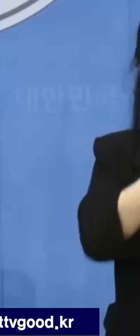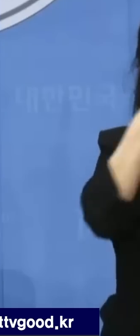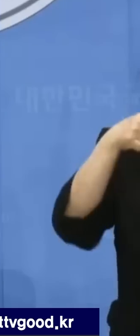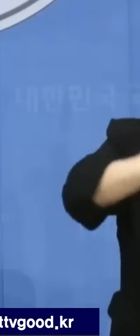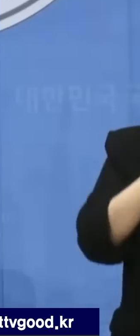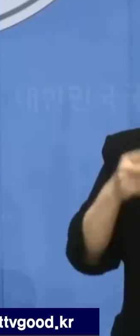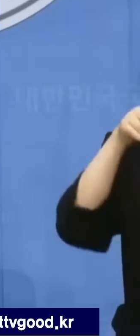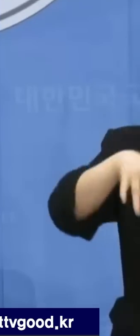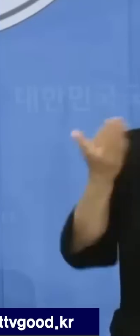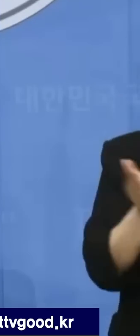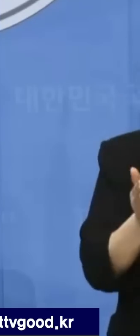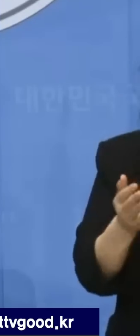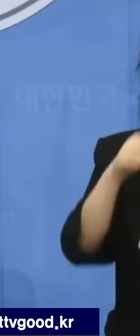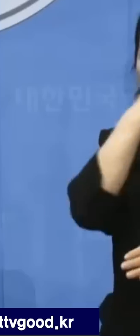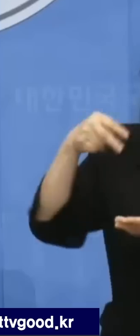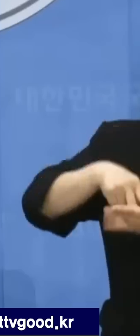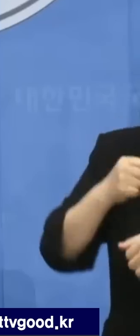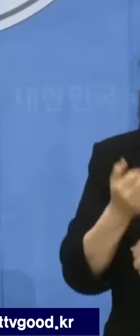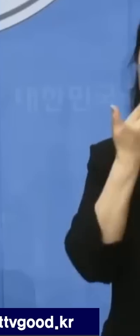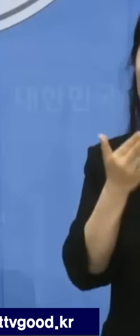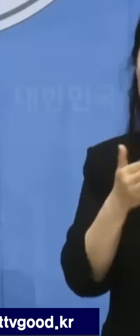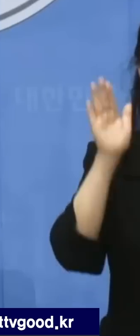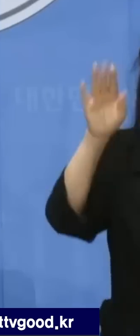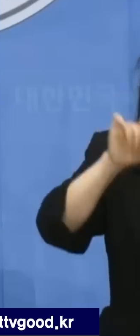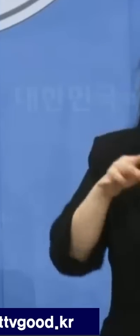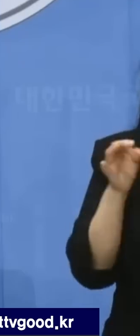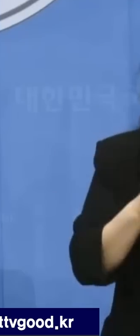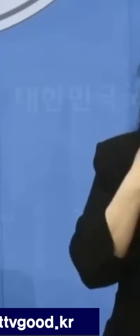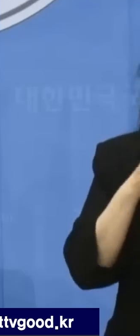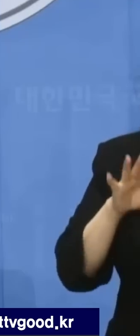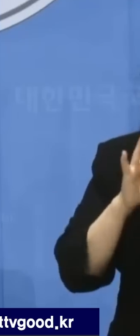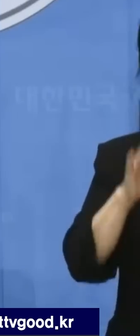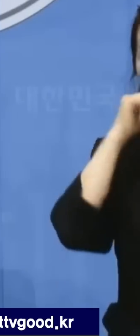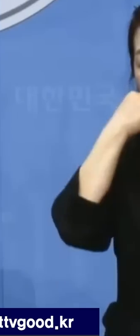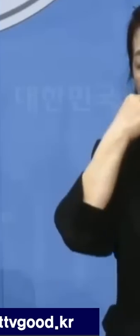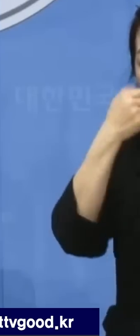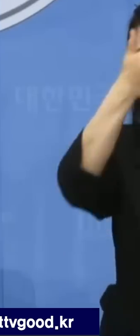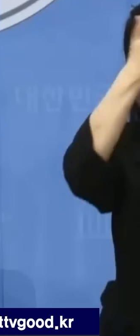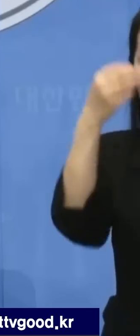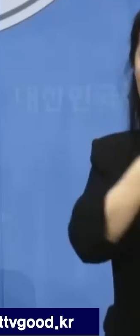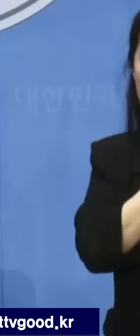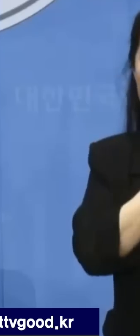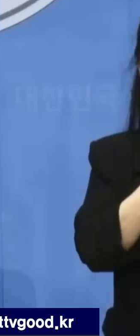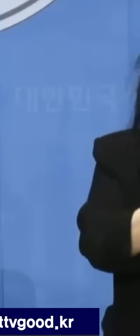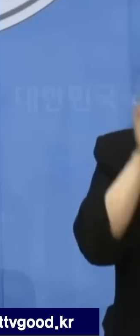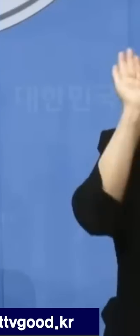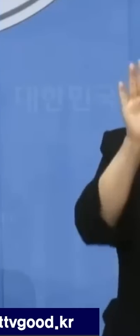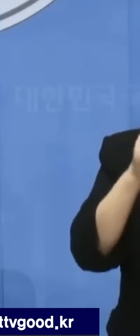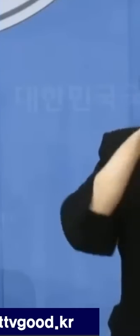섭니다. 미래에 대한 투자 없이 현재를 지탱할 수 없습니다. 청년 당원들의 미래가 민주당의